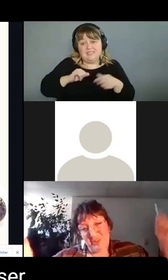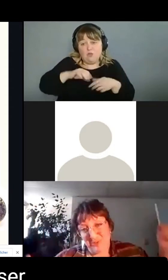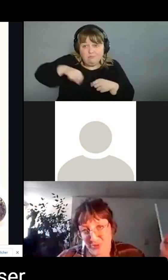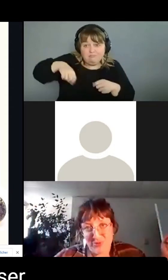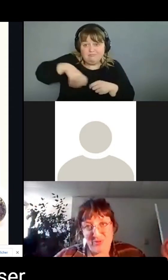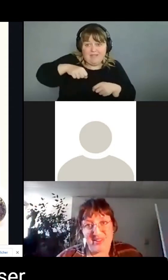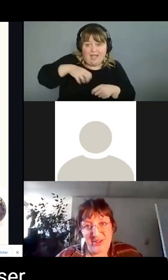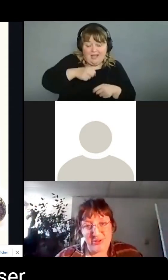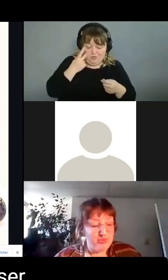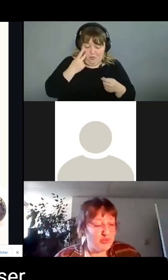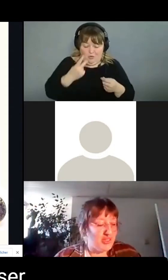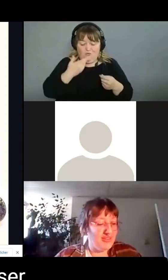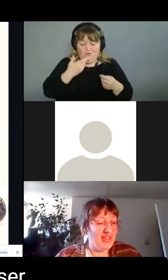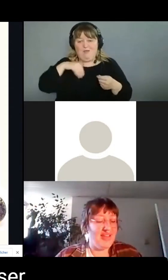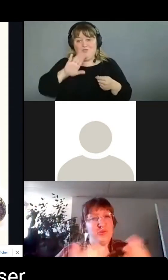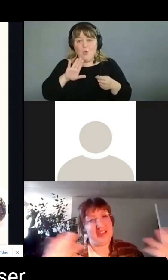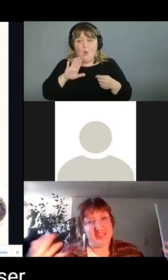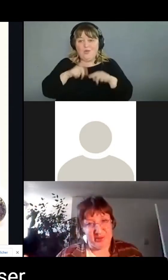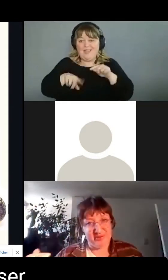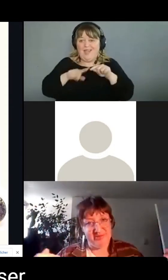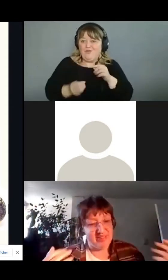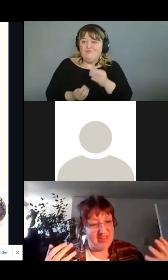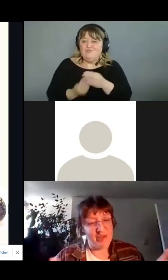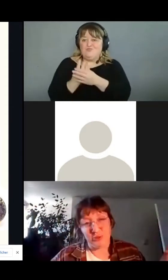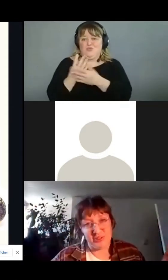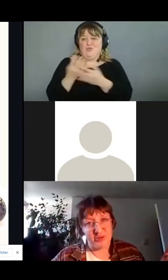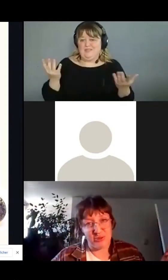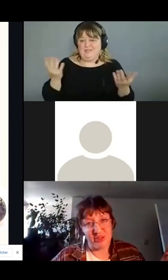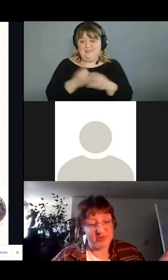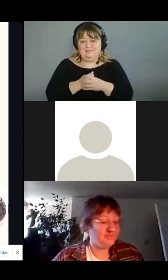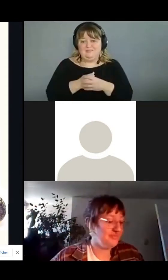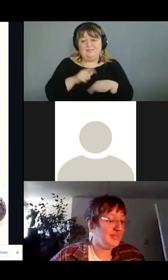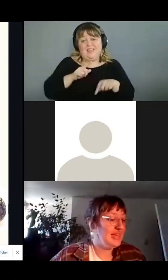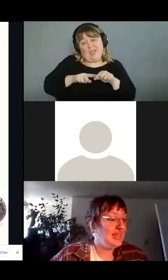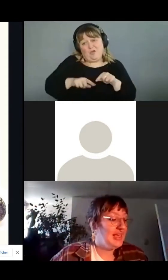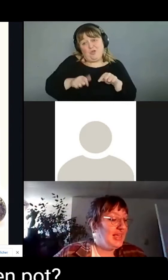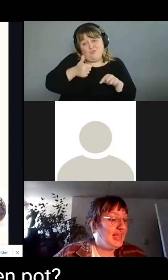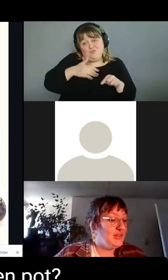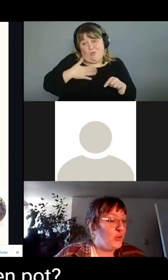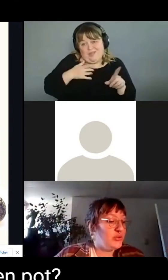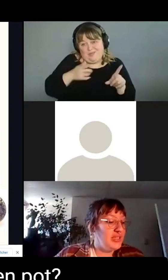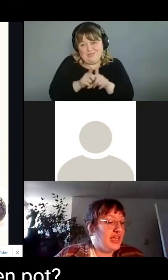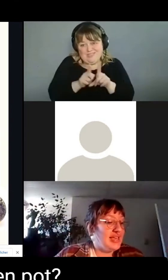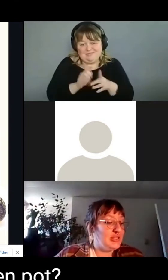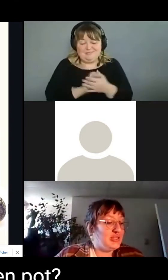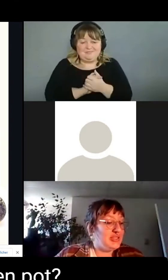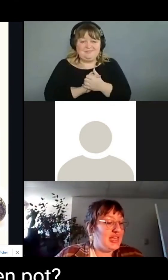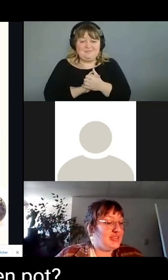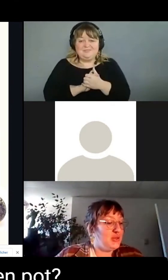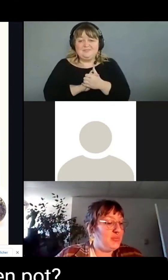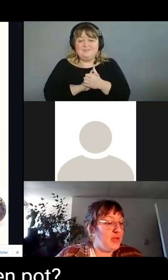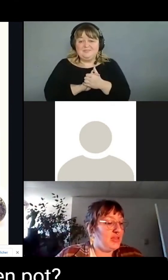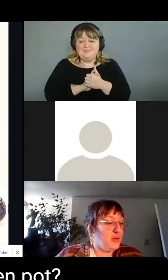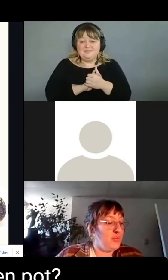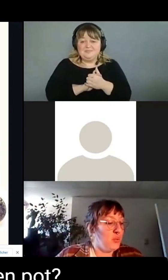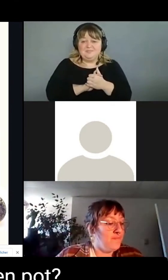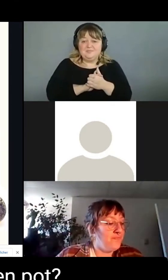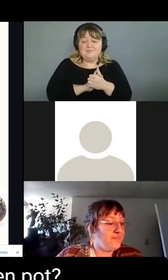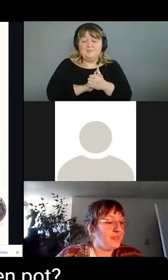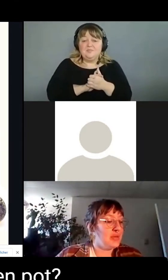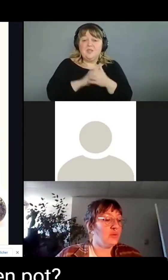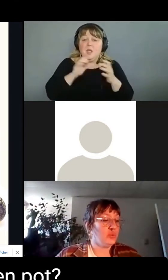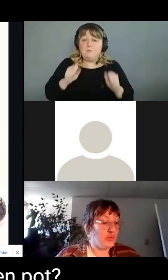à regarder vos carottes pousser dans un bel espace. Les carottes aussi seront contentes. Et donc, est-ce que ça se plante en